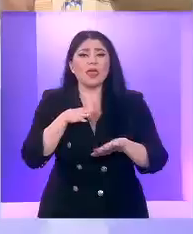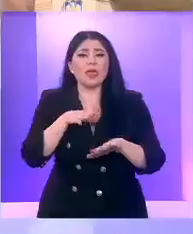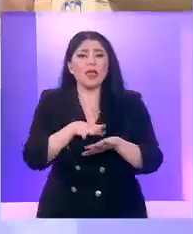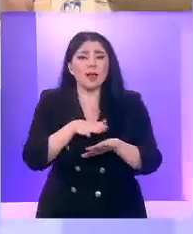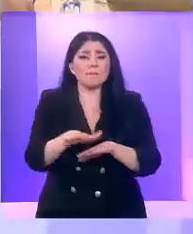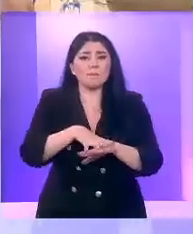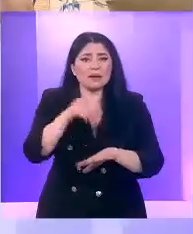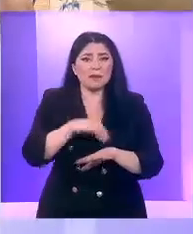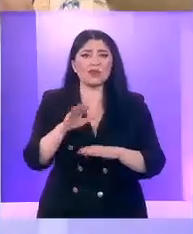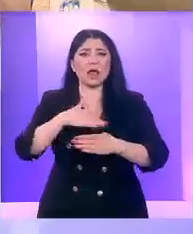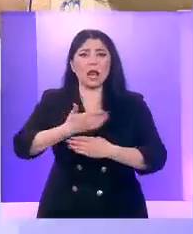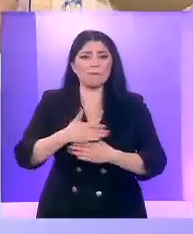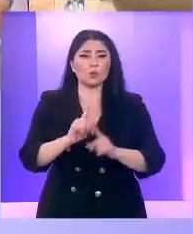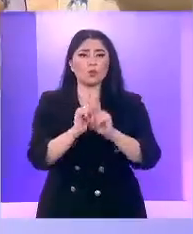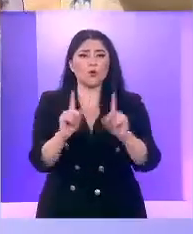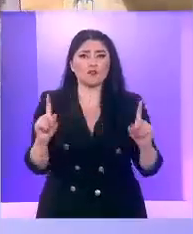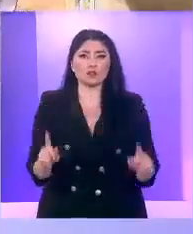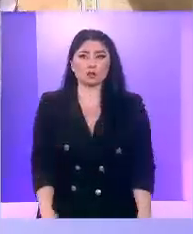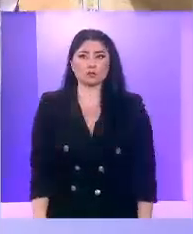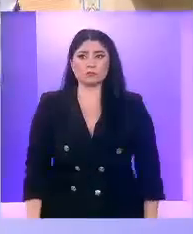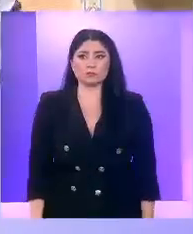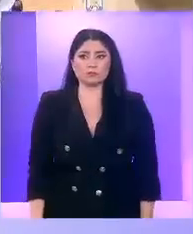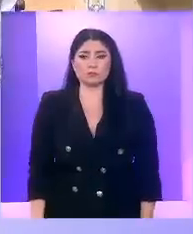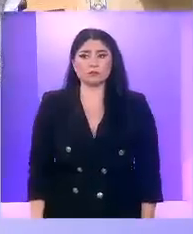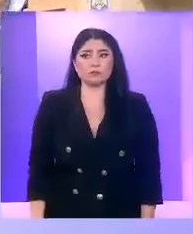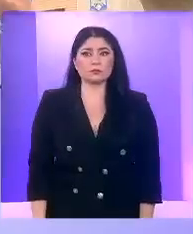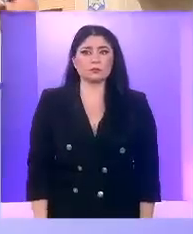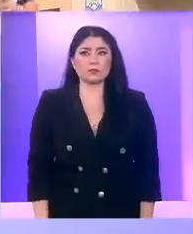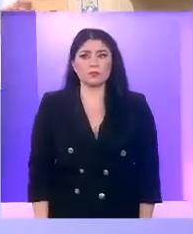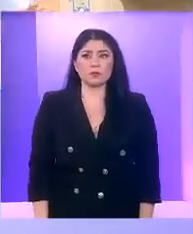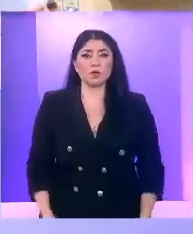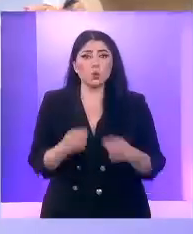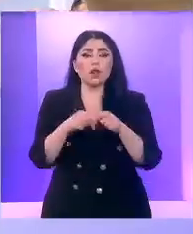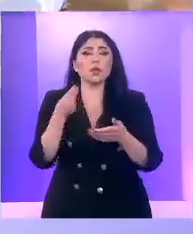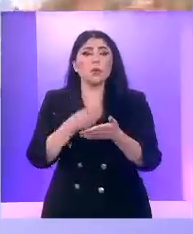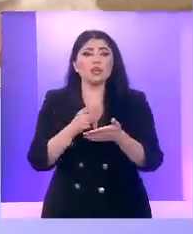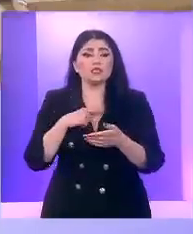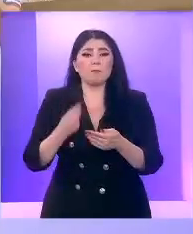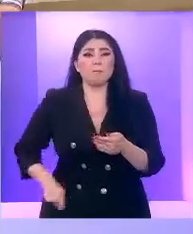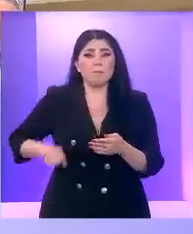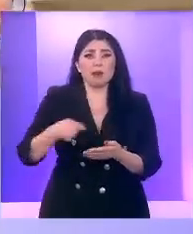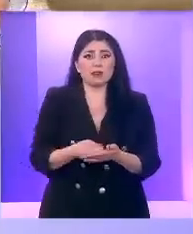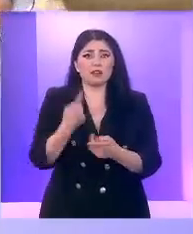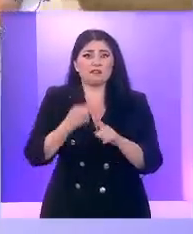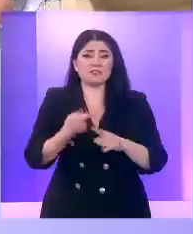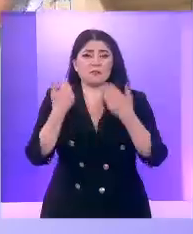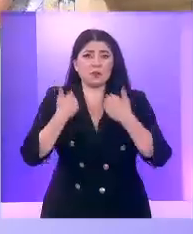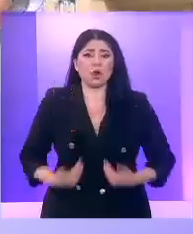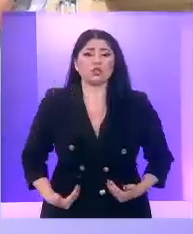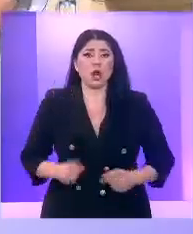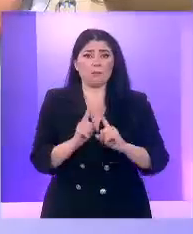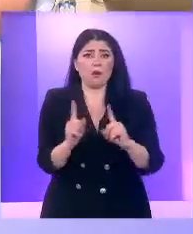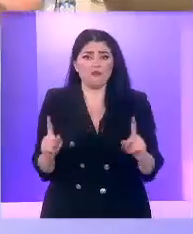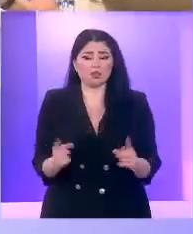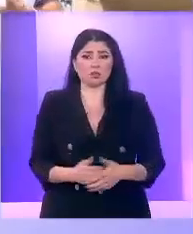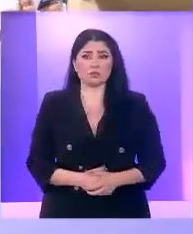profesorului, pe laptopul profesorului. Deci toate aceste achiziții sunt suportate din buzunarul propriu. Părinții